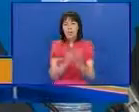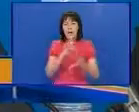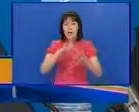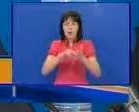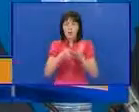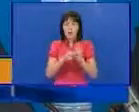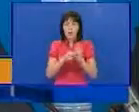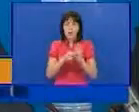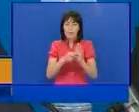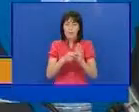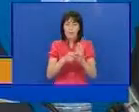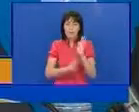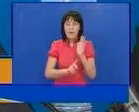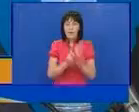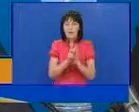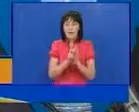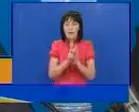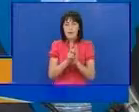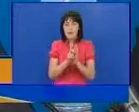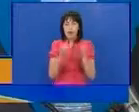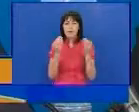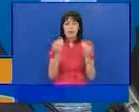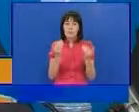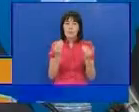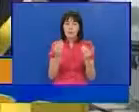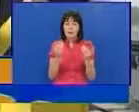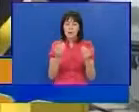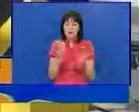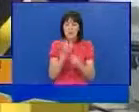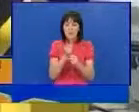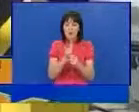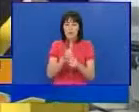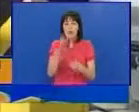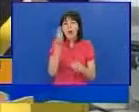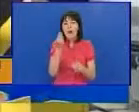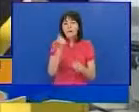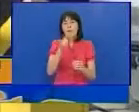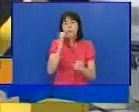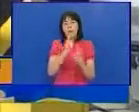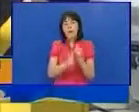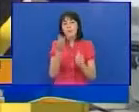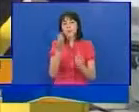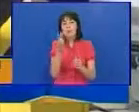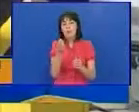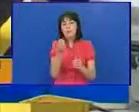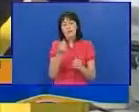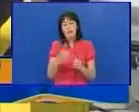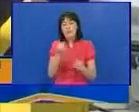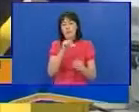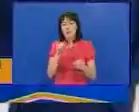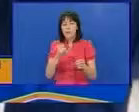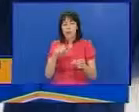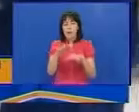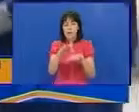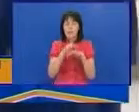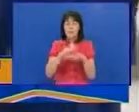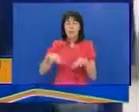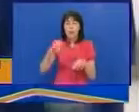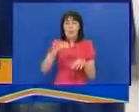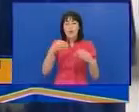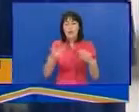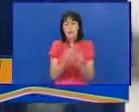тартылып, оның әзір екеуі іске қосылып отыр. Бюджеттің әрбір теңгесіне 12 теңге жеке инвестиция тартылған. Оңтүстік